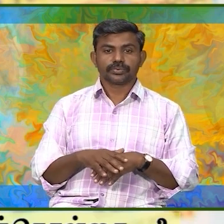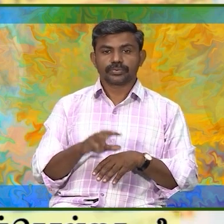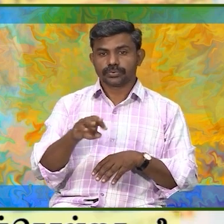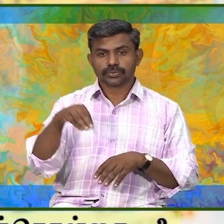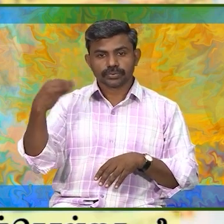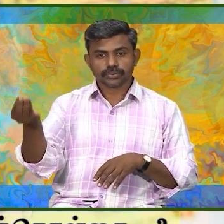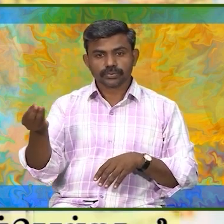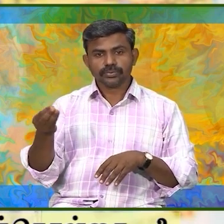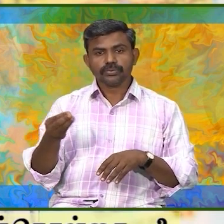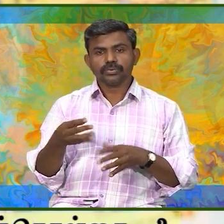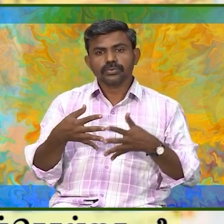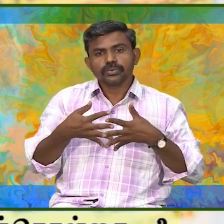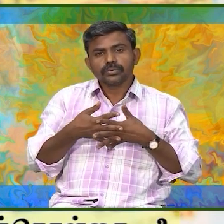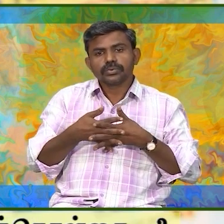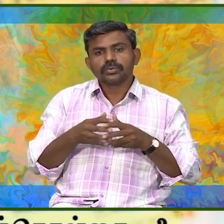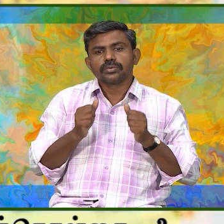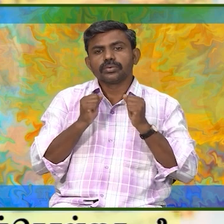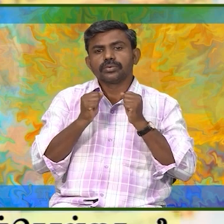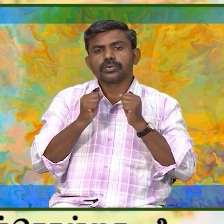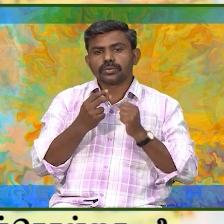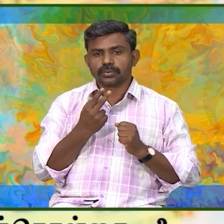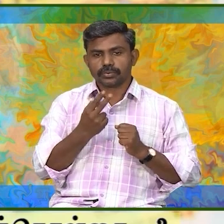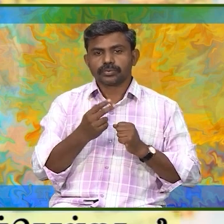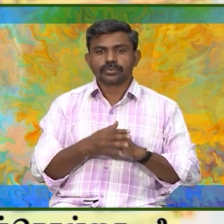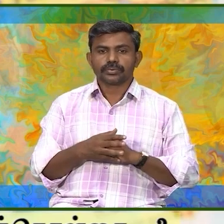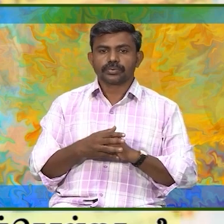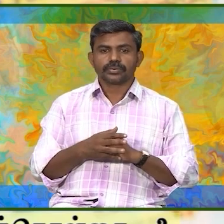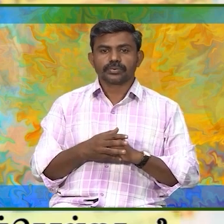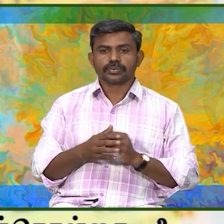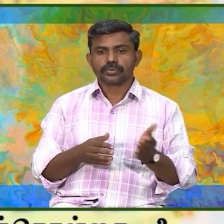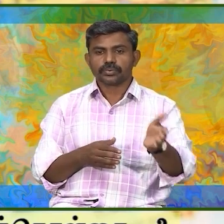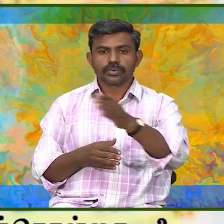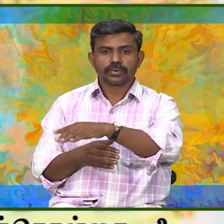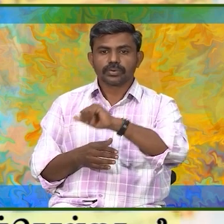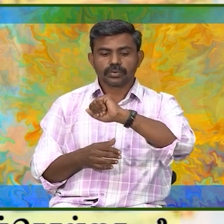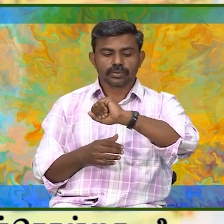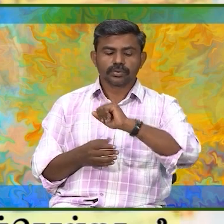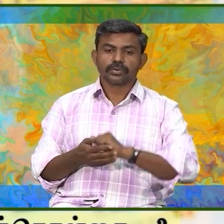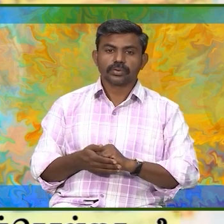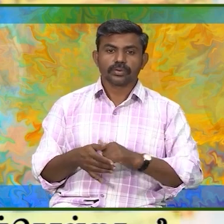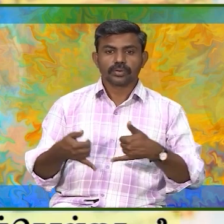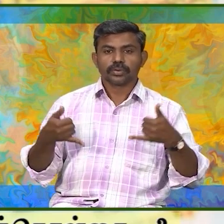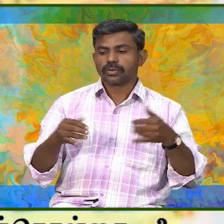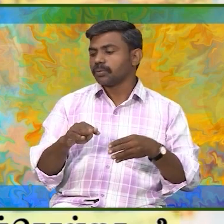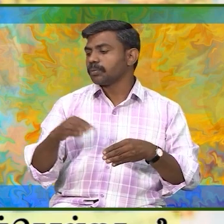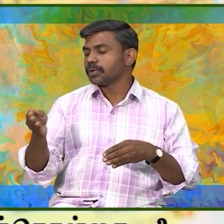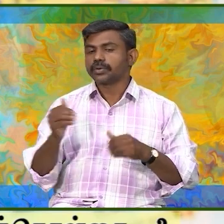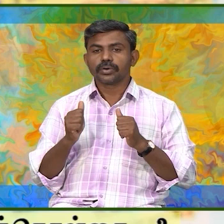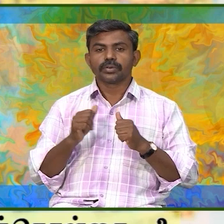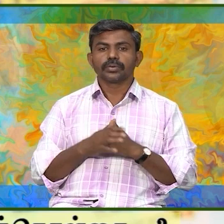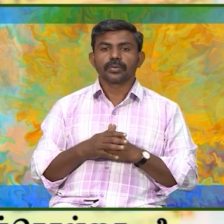அண்டைய நாடுகளோட இந்தியாவினுடைய நட்புறவு எப்படி இருக்குது இதை பார்க்க போகிறோம். சரி, அண்டைய நாடுனா எதுலாம், இந்தியாவுக்கு அண்டைய நாடு உங்களுக்கு